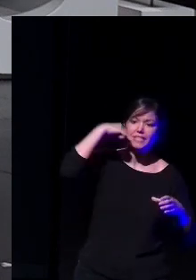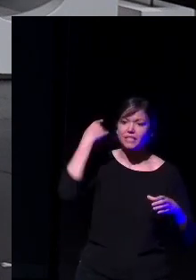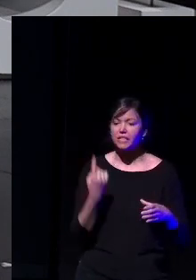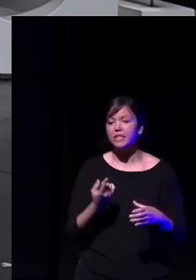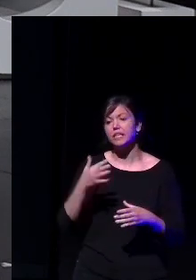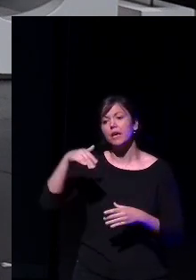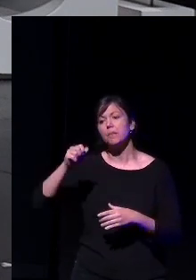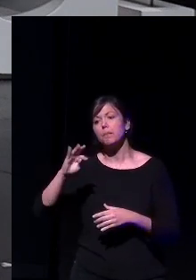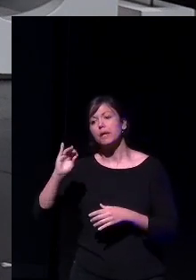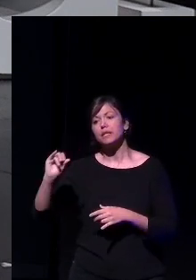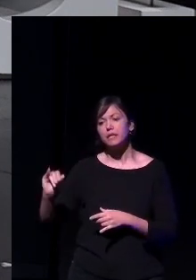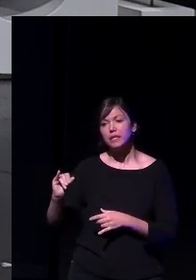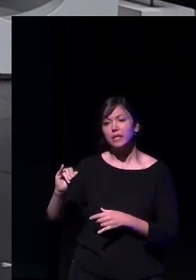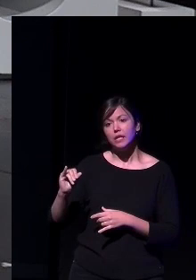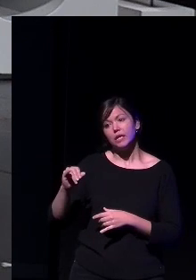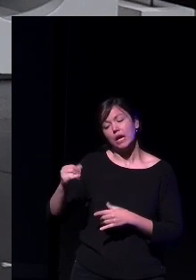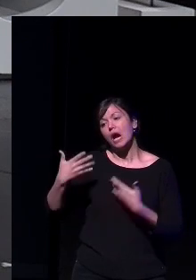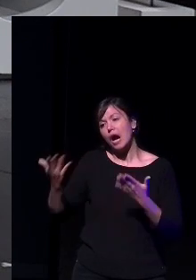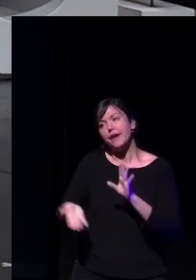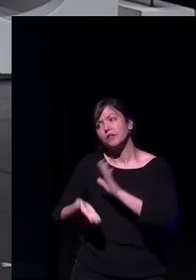fora, però ha de ser el que m'ha de substituir.